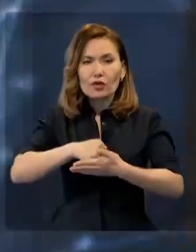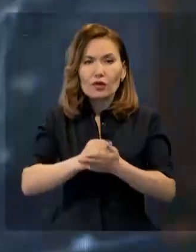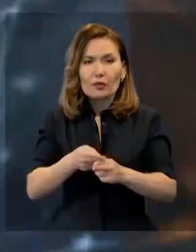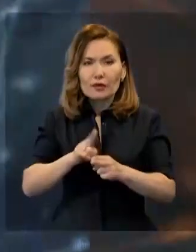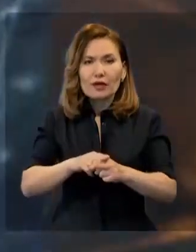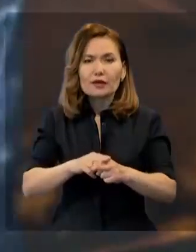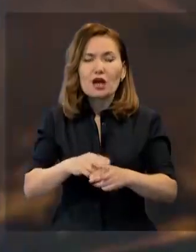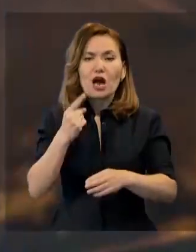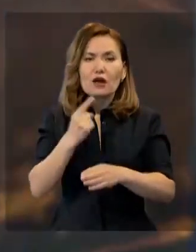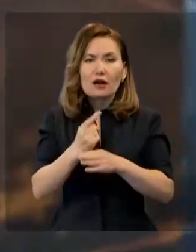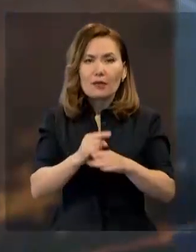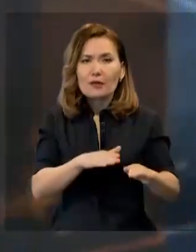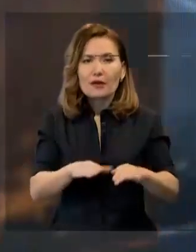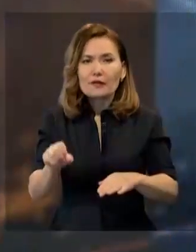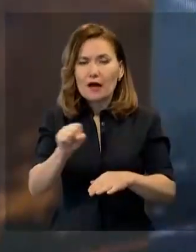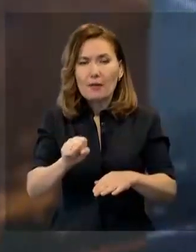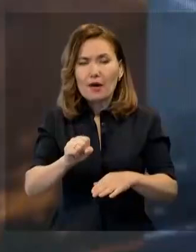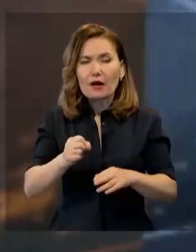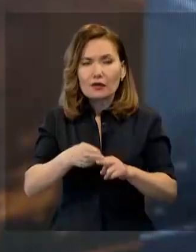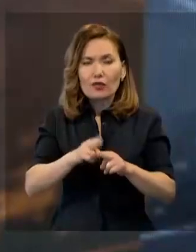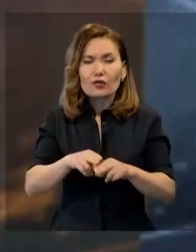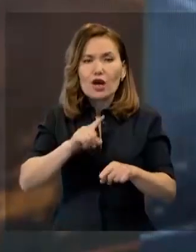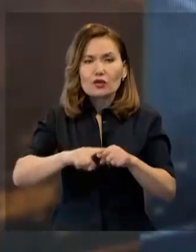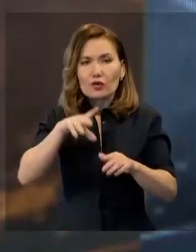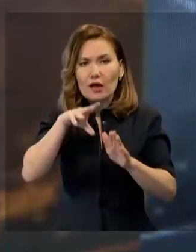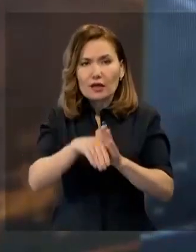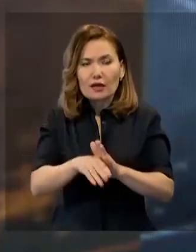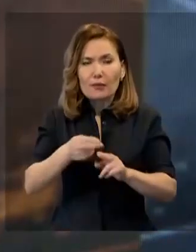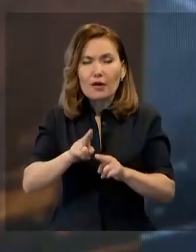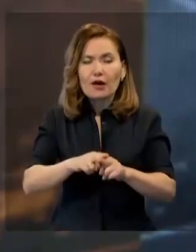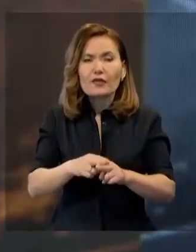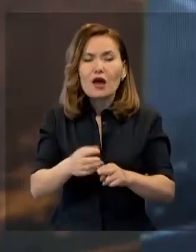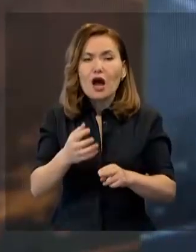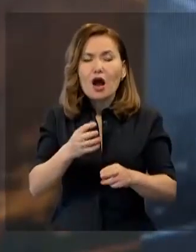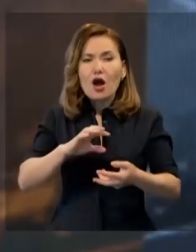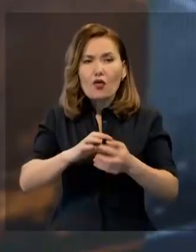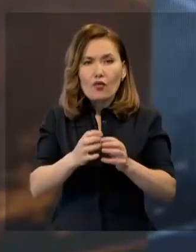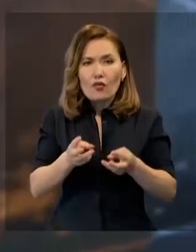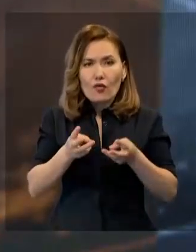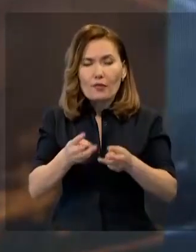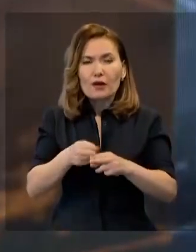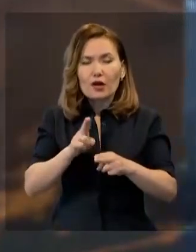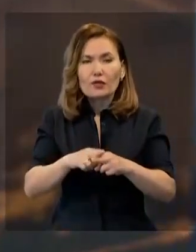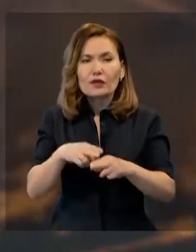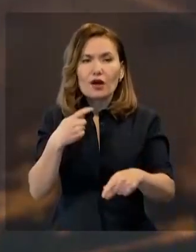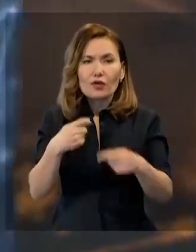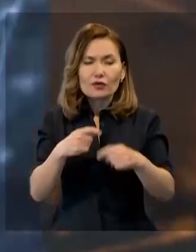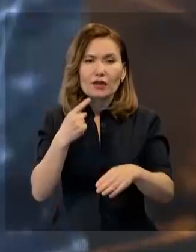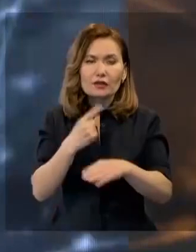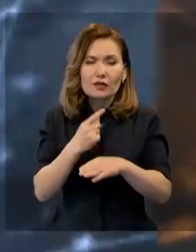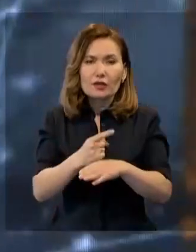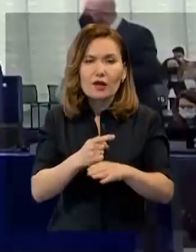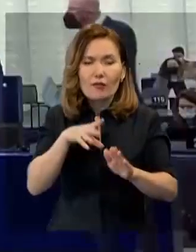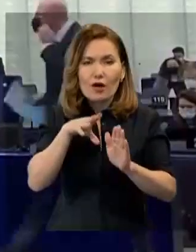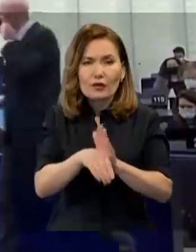түскен мәлімет бойынша шектеу шарасы тамыздың ортасында енгізіледі. Көмір эмбаргосы туралы шешімді кейінге қалдыру Германияның бастамасы болған.